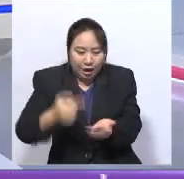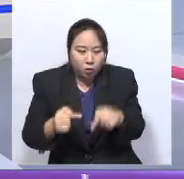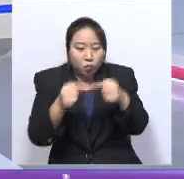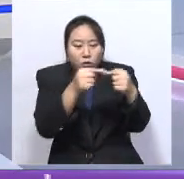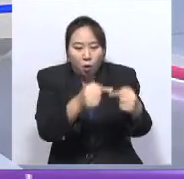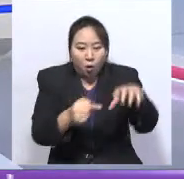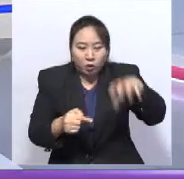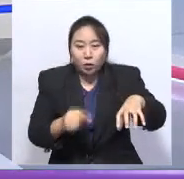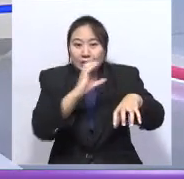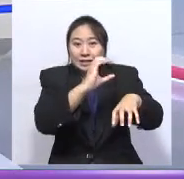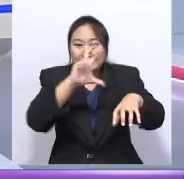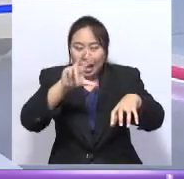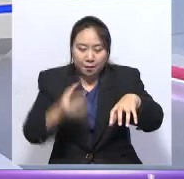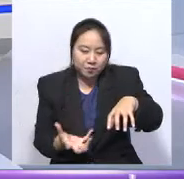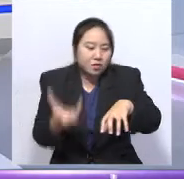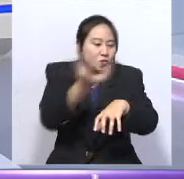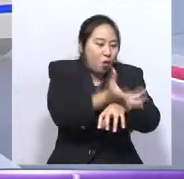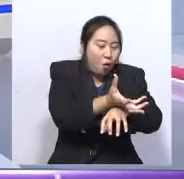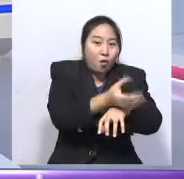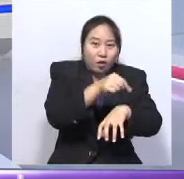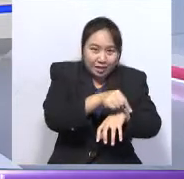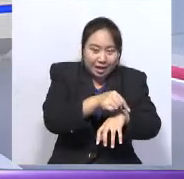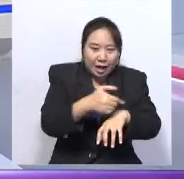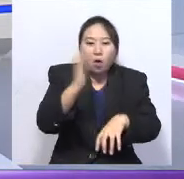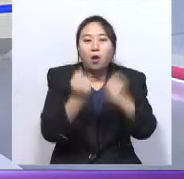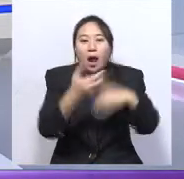ในช่วงของพื้นที่ที่4-3ด้วยรวมไปถึงนอกพื้น